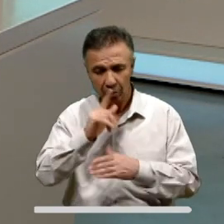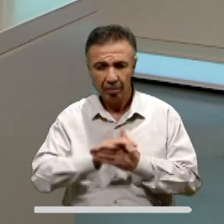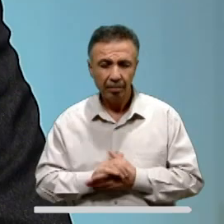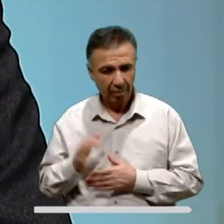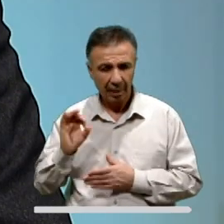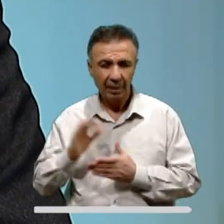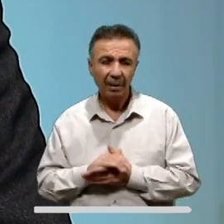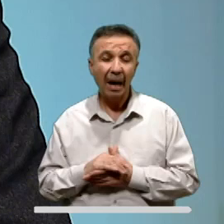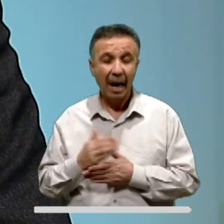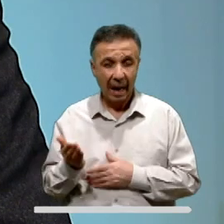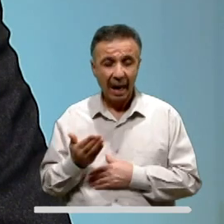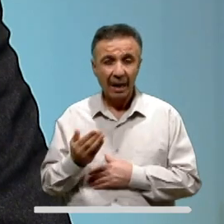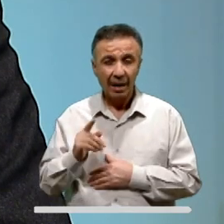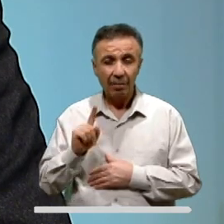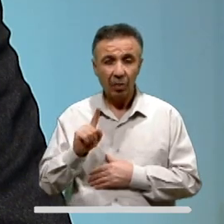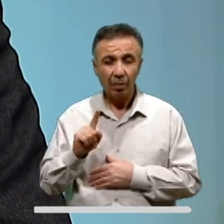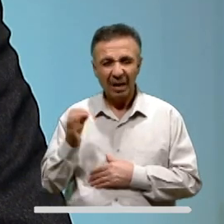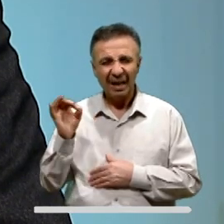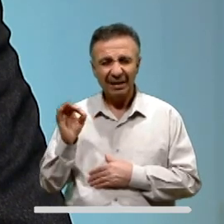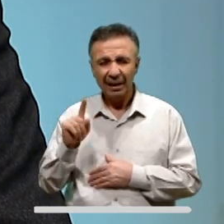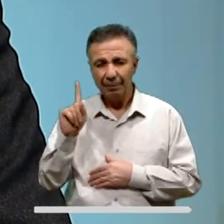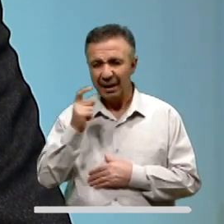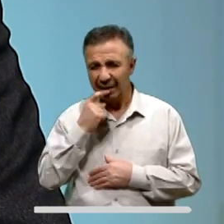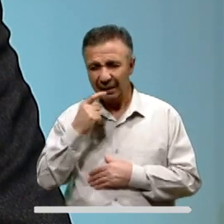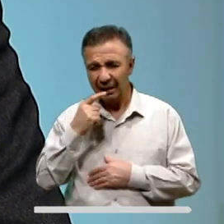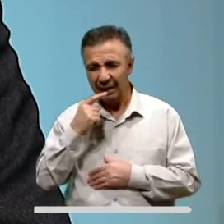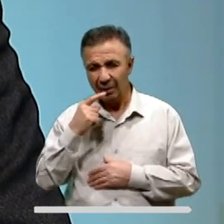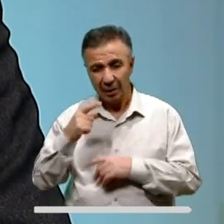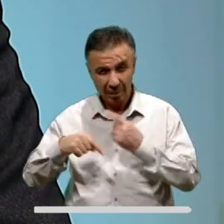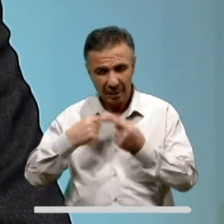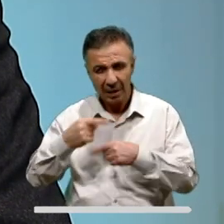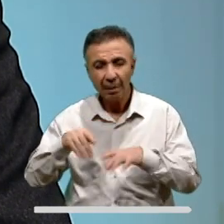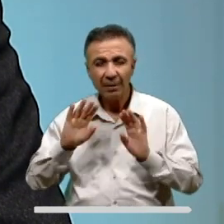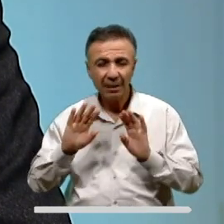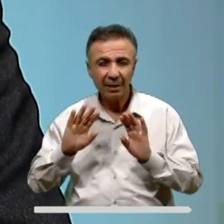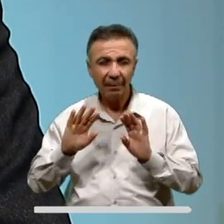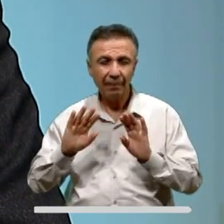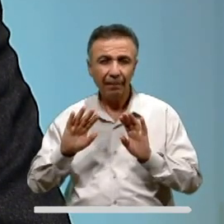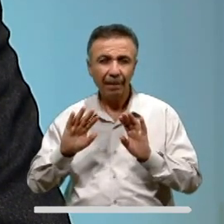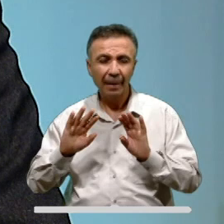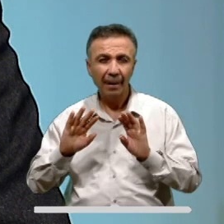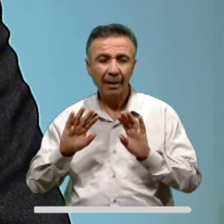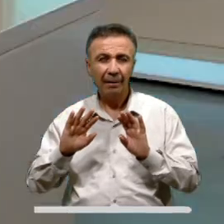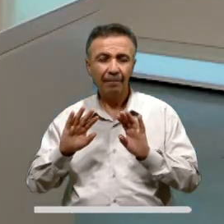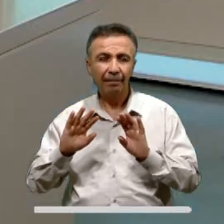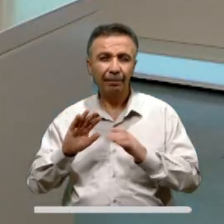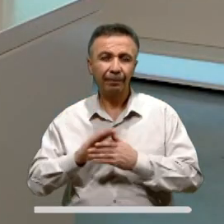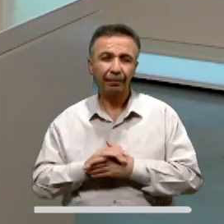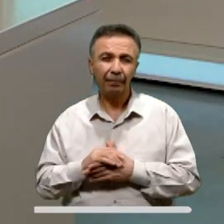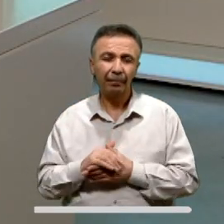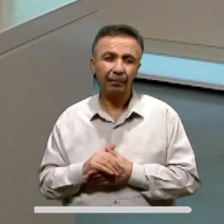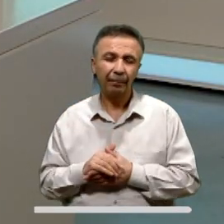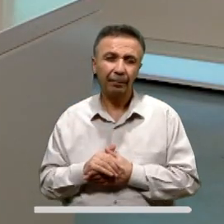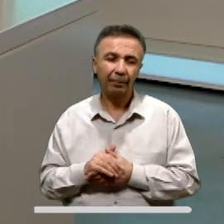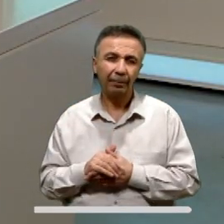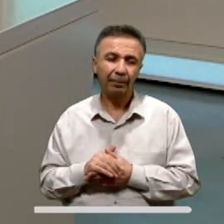Şayet bunun üzerinden bir sene geçmemiş ise benim diyelim ki elimde bu nisap miktarının üzerinde fazla bir para var. Ama bunun